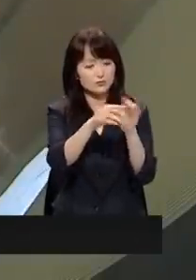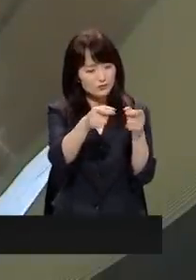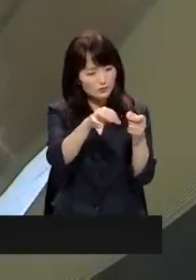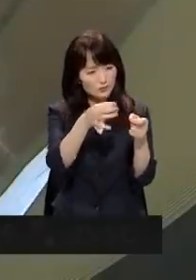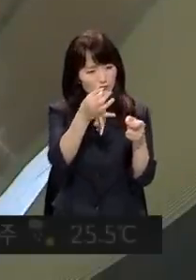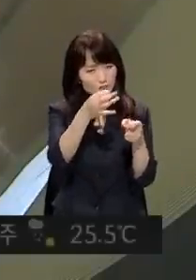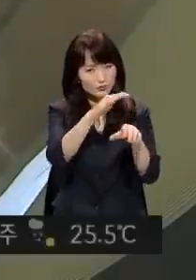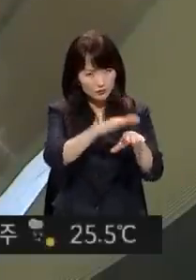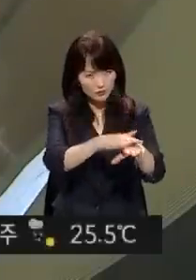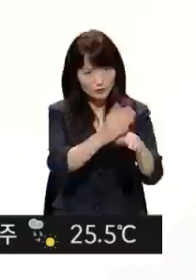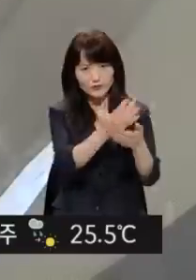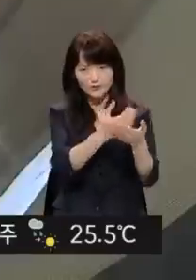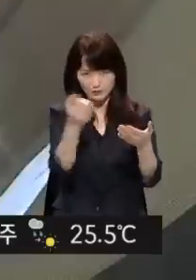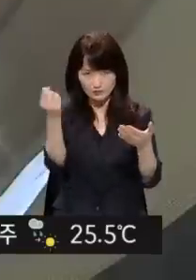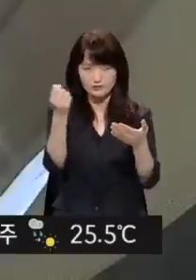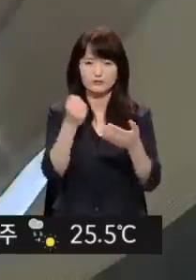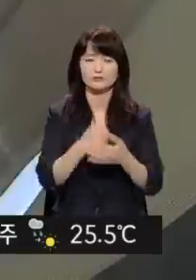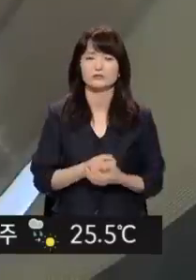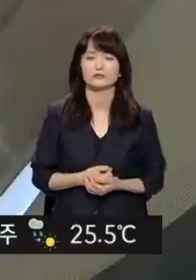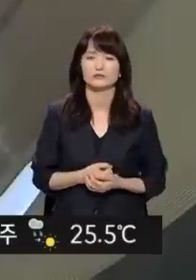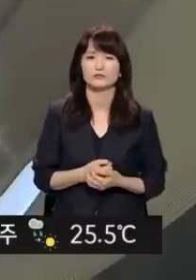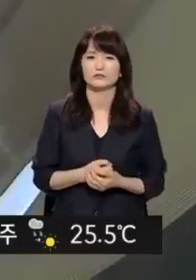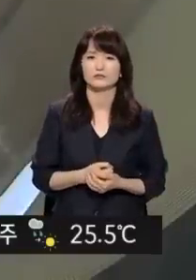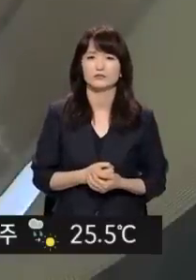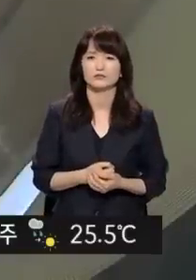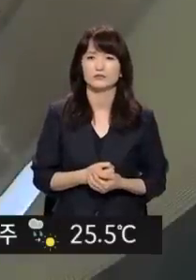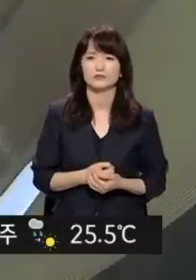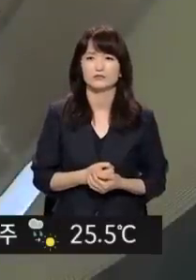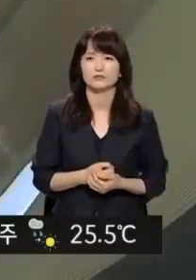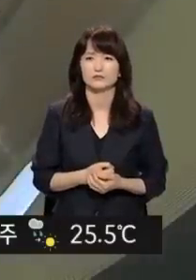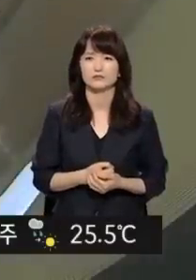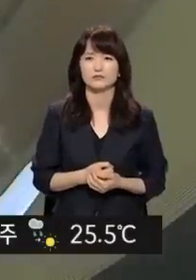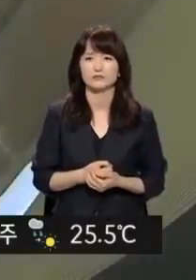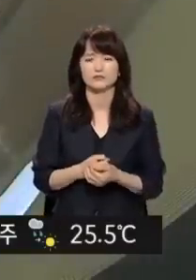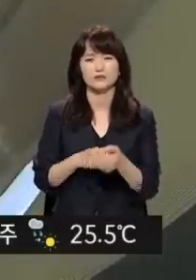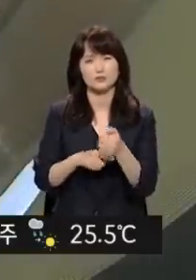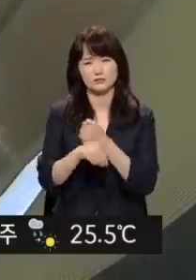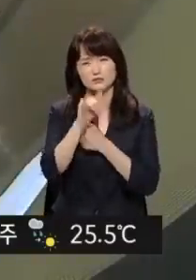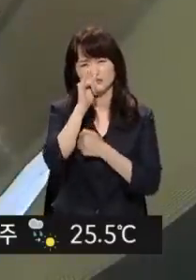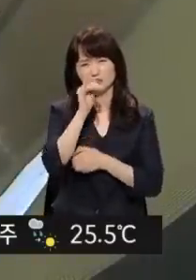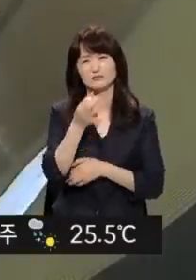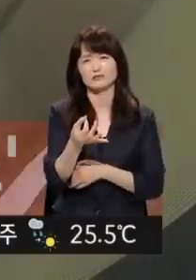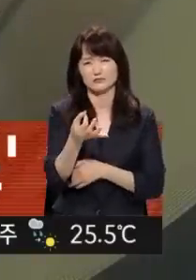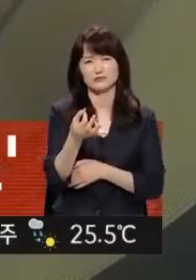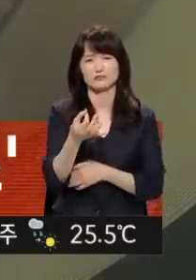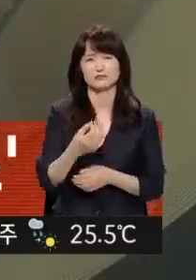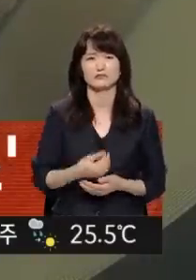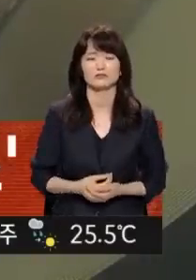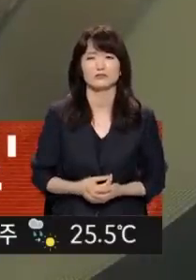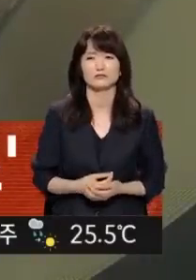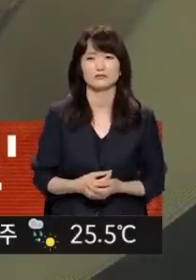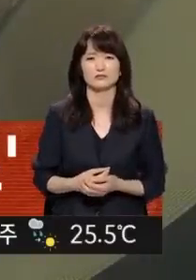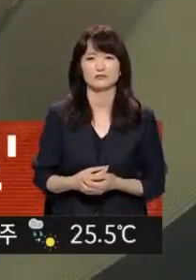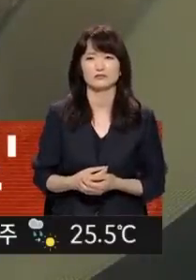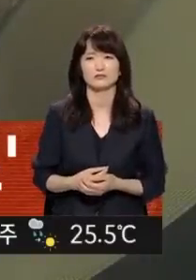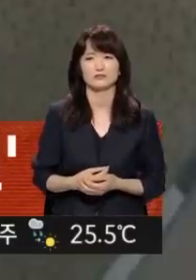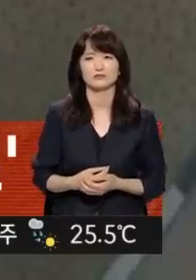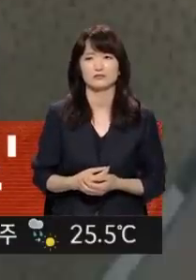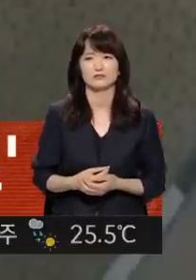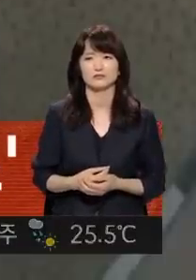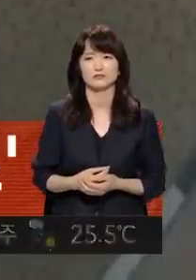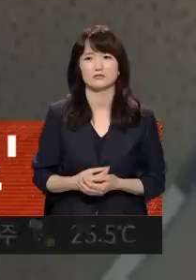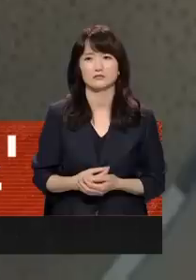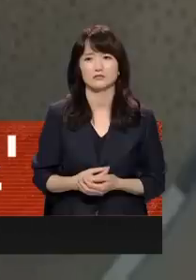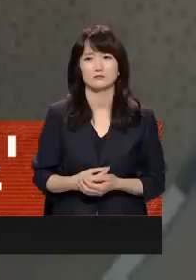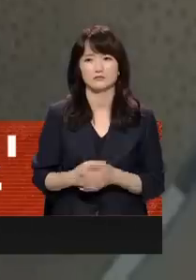건가 싶은데 자 양변호사님 이게 또 사연 있는 돈이라는 거 아닙니까네 그렇습니다 이거 사건 지금 반장